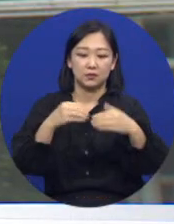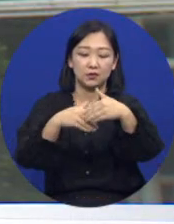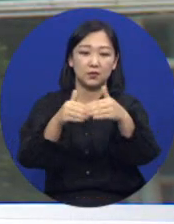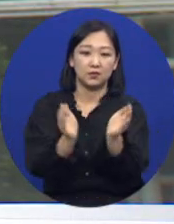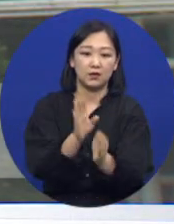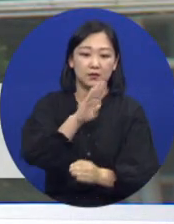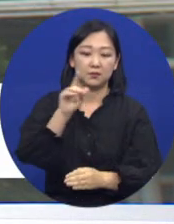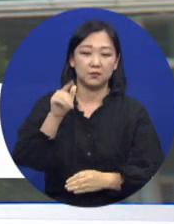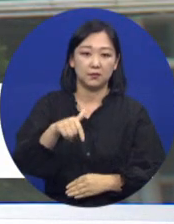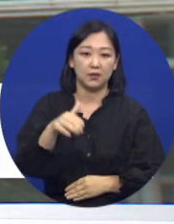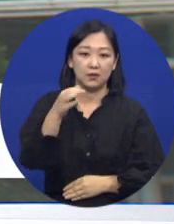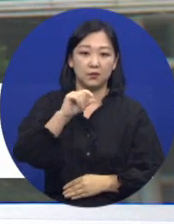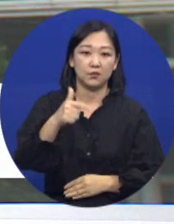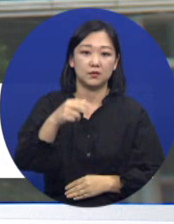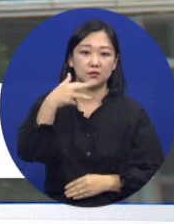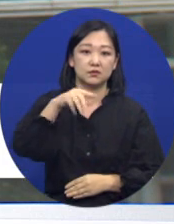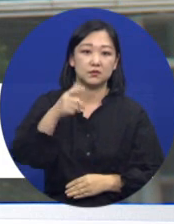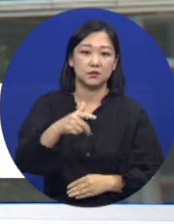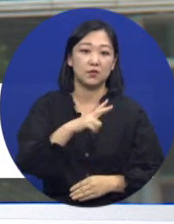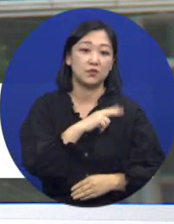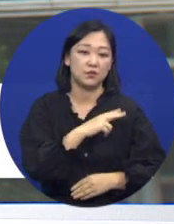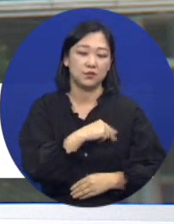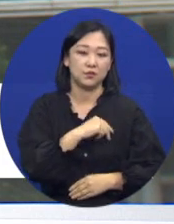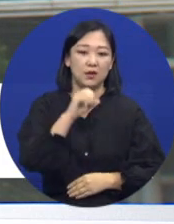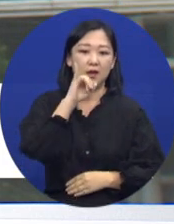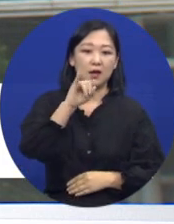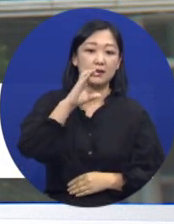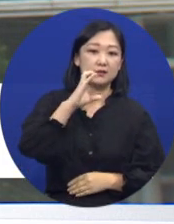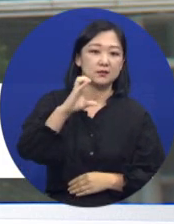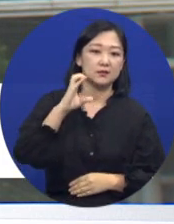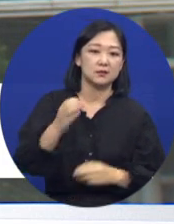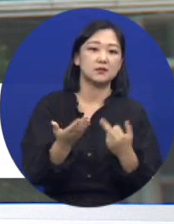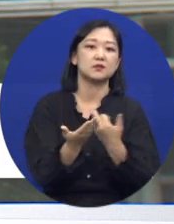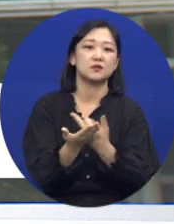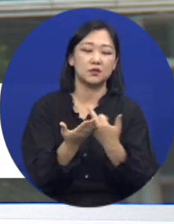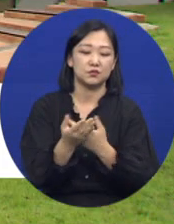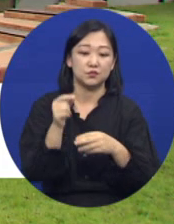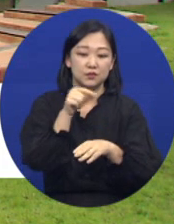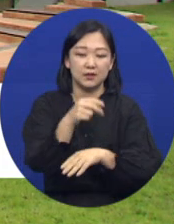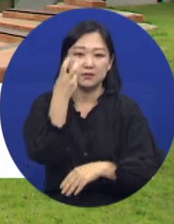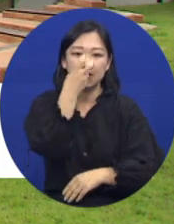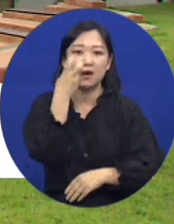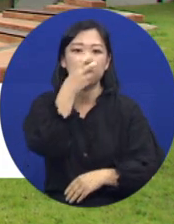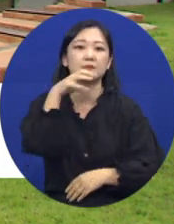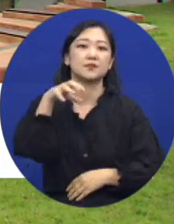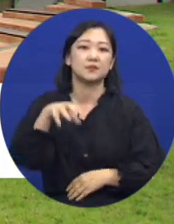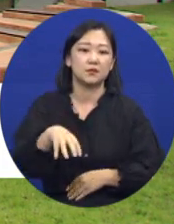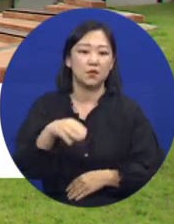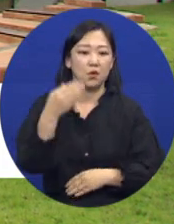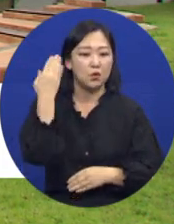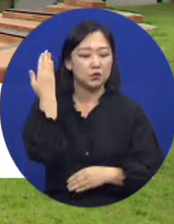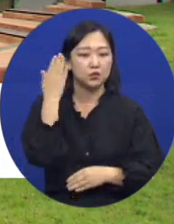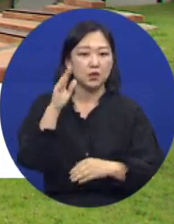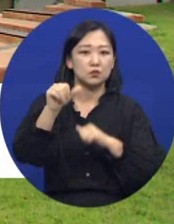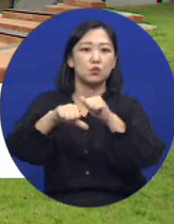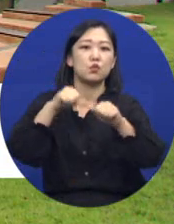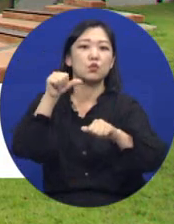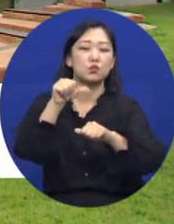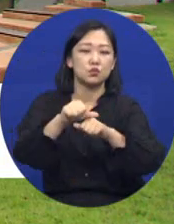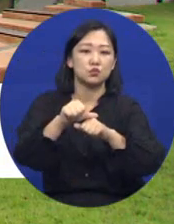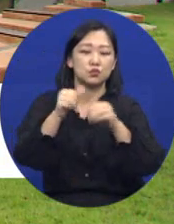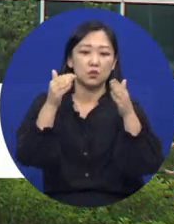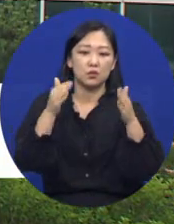더불어민주당 박원철 도의원은 제주 국제 컨벤션 센터에 대한 행정 사무감사에서 최근 5년간 특정